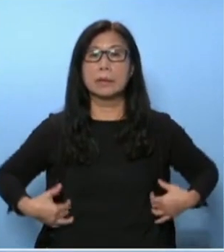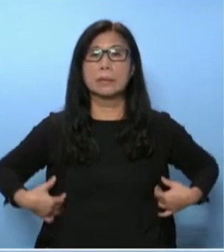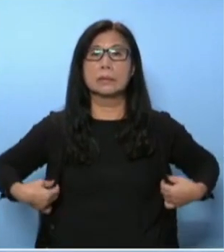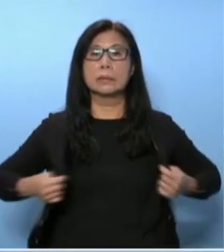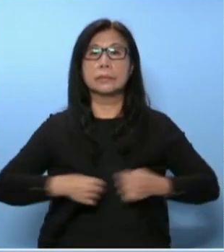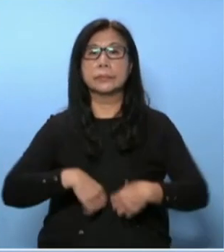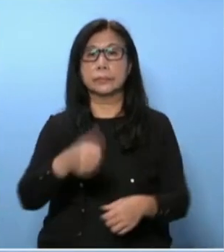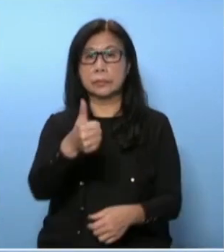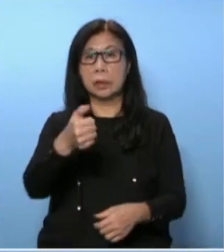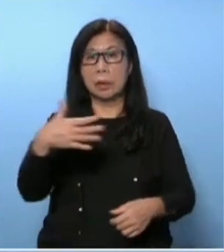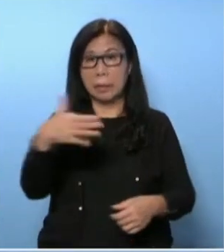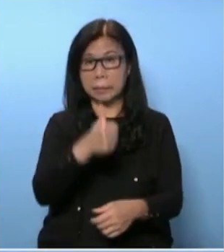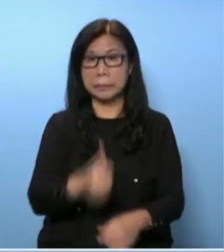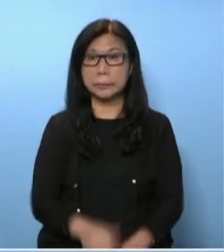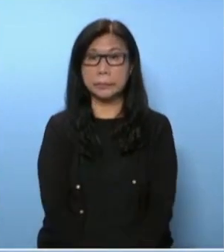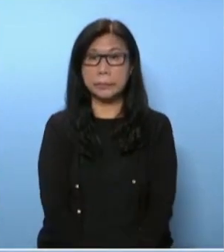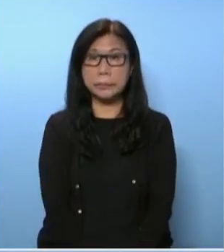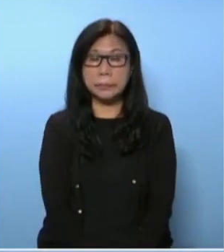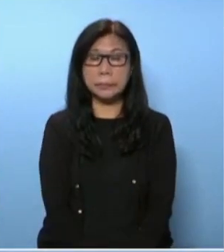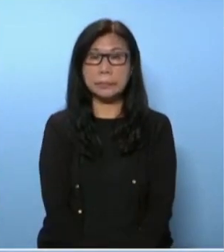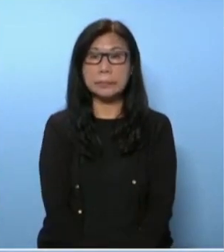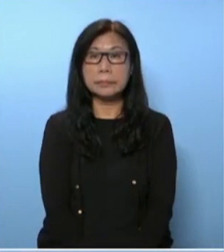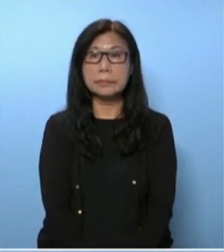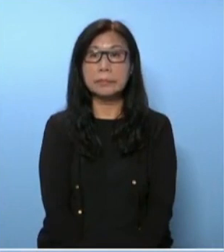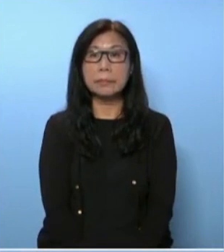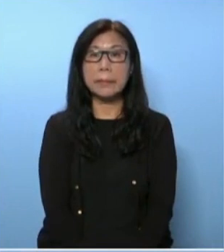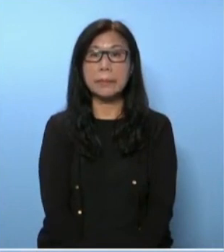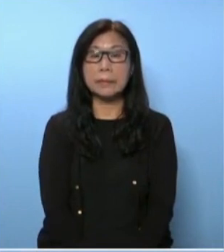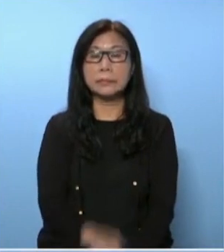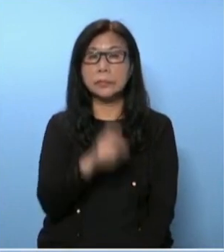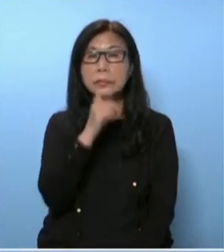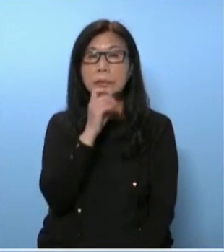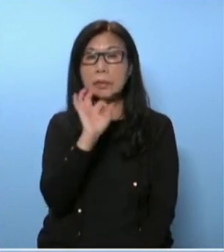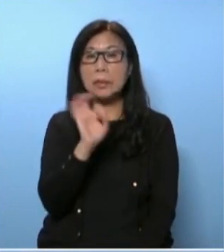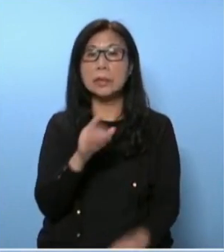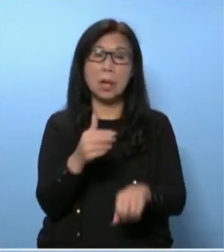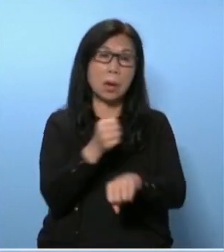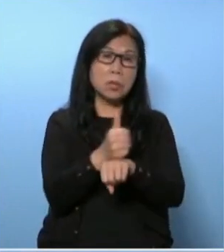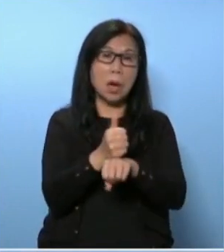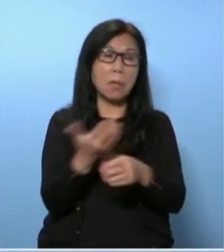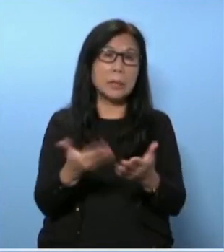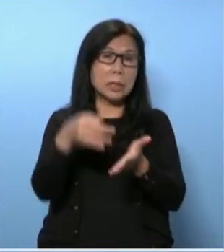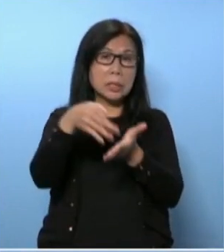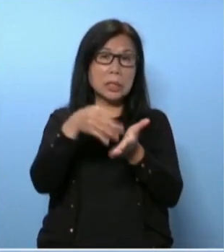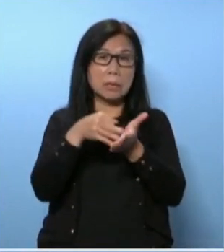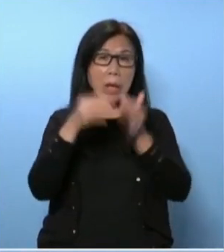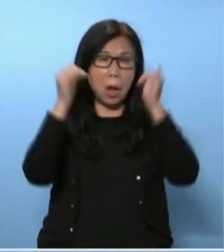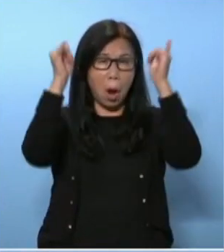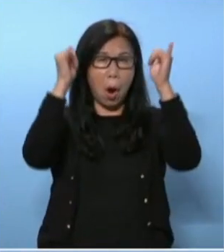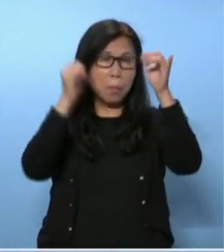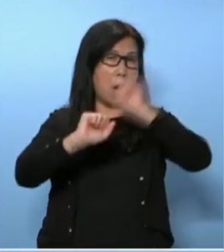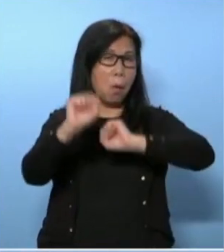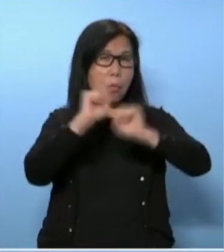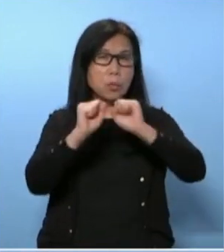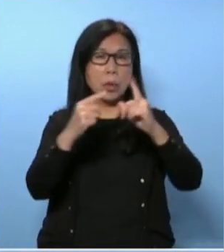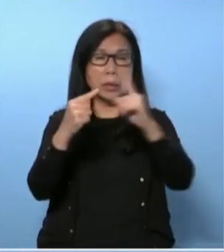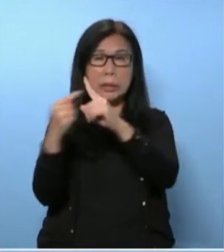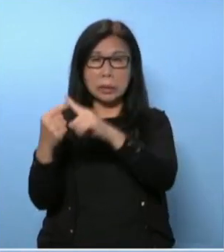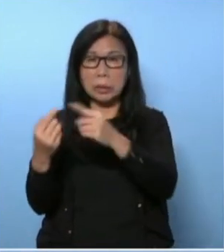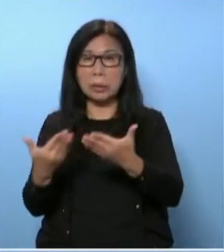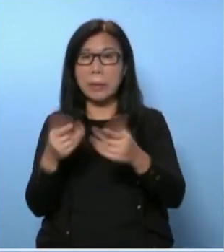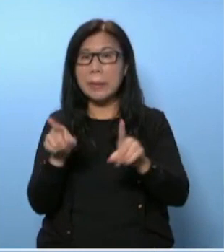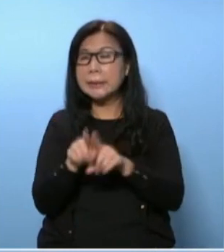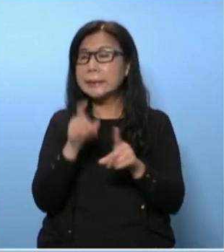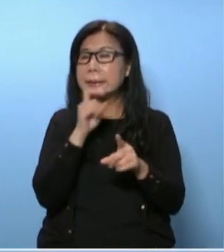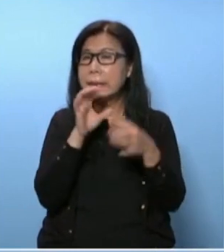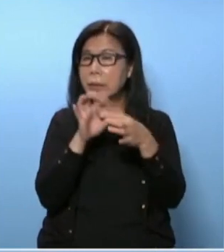係，多謝主席。咁首先咧，我哋係對於一啲嘅係有機會可能會參與呢啲恐怖活動嘅人咧，我哋係會係